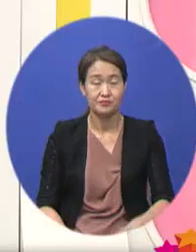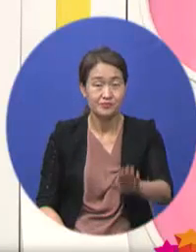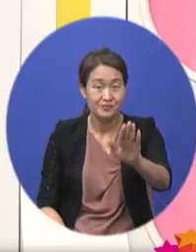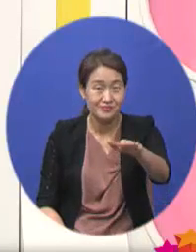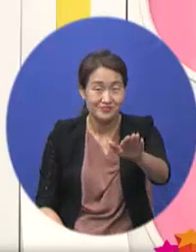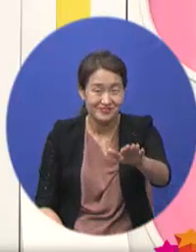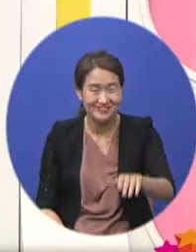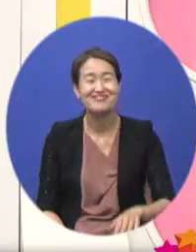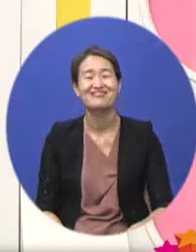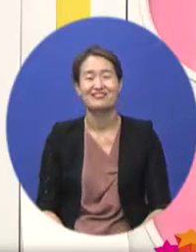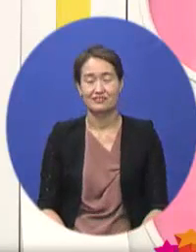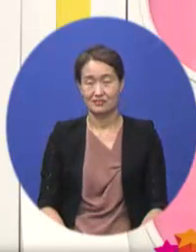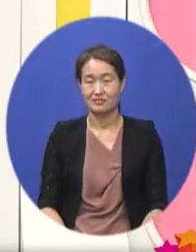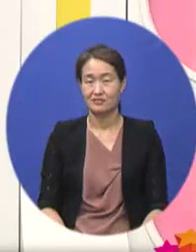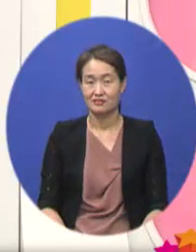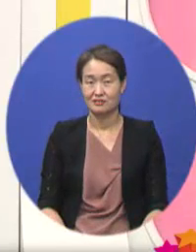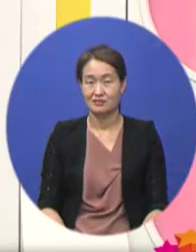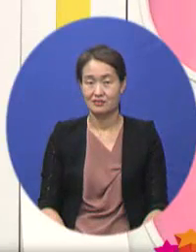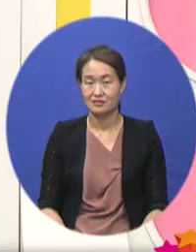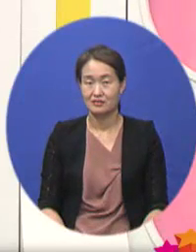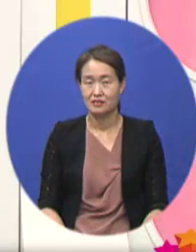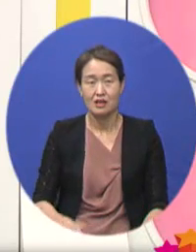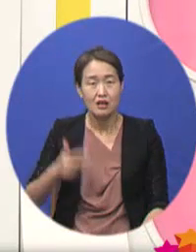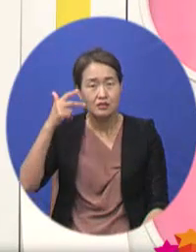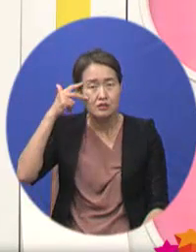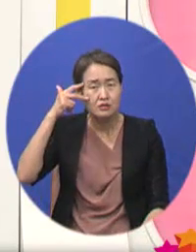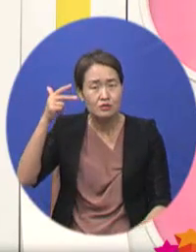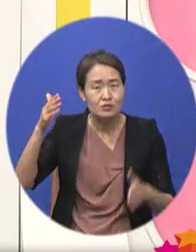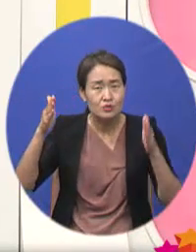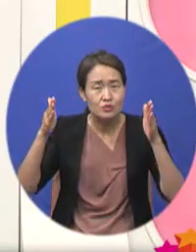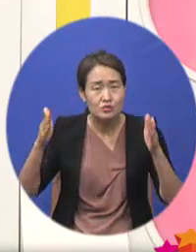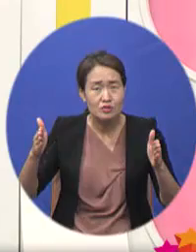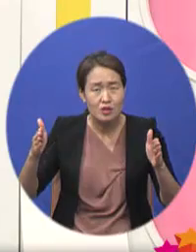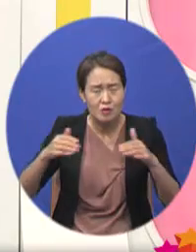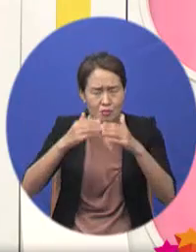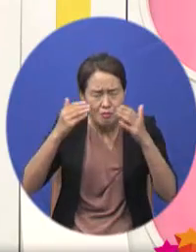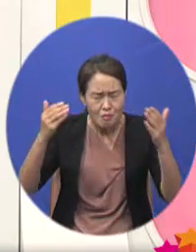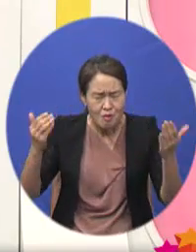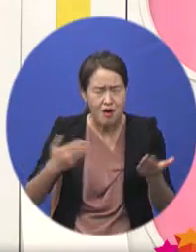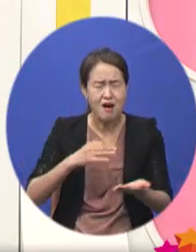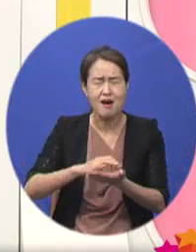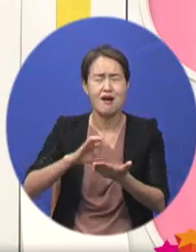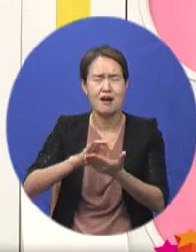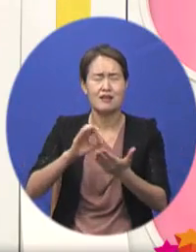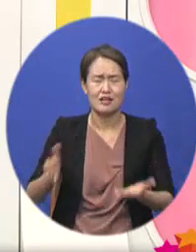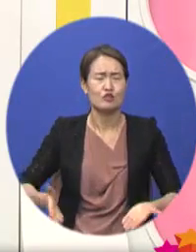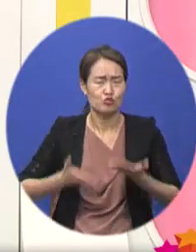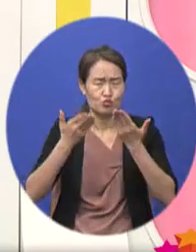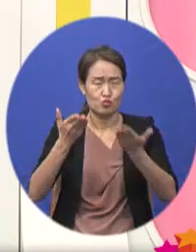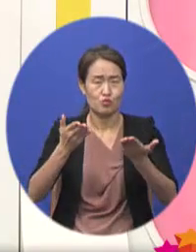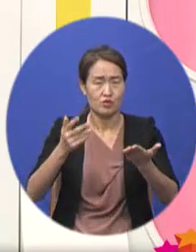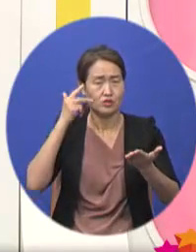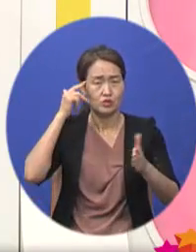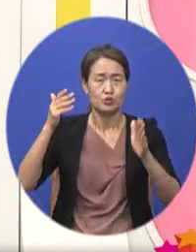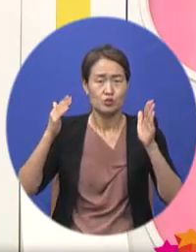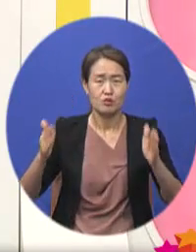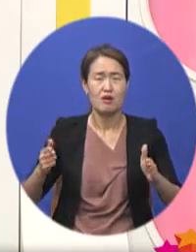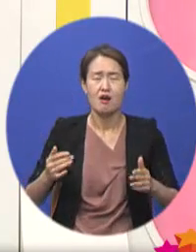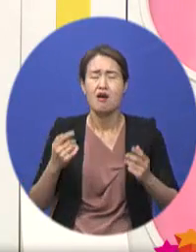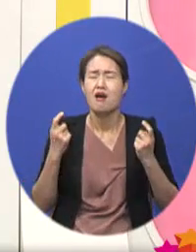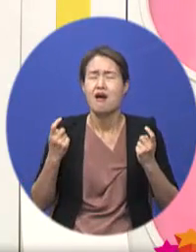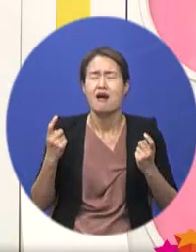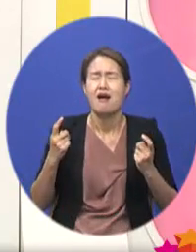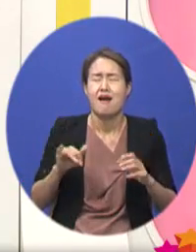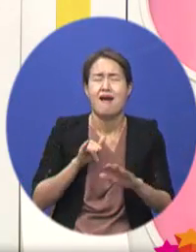하숙님? 네네. 네. 일주일 모든 경비를 다 드릴 테니까 일주일간 여행을 가고 싶은